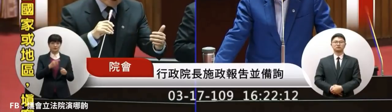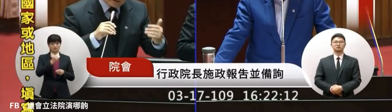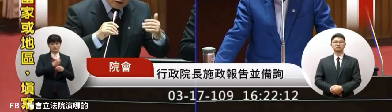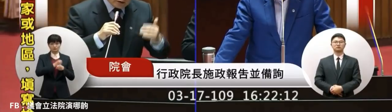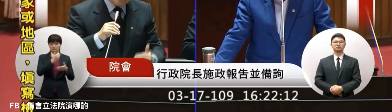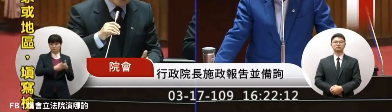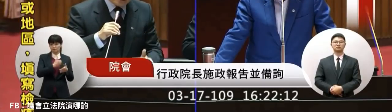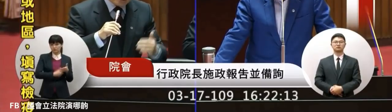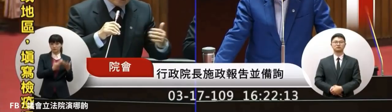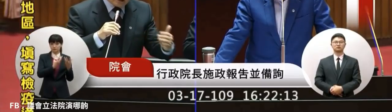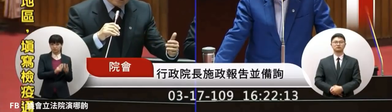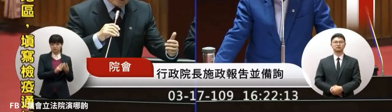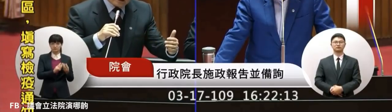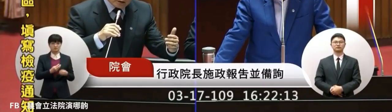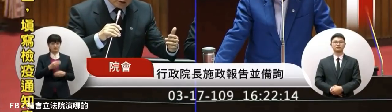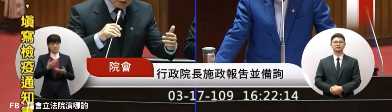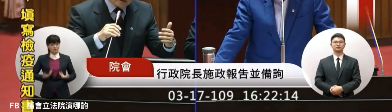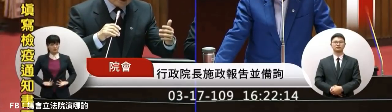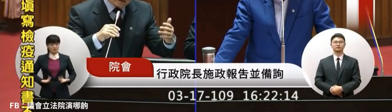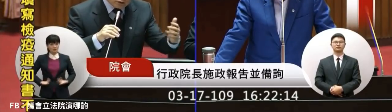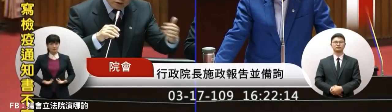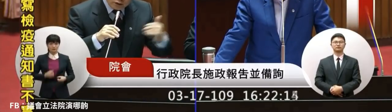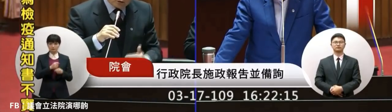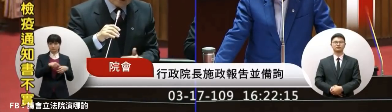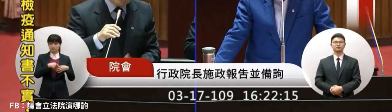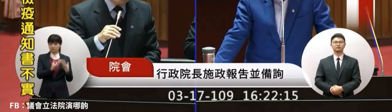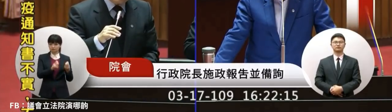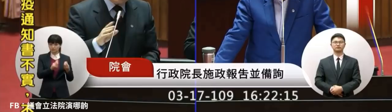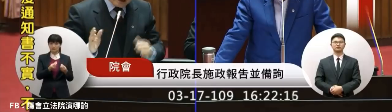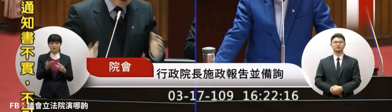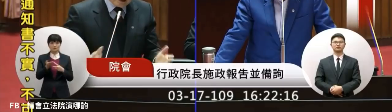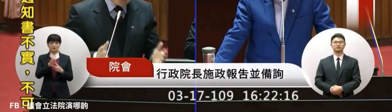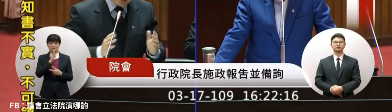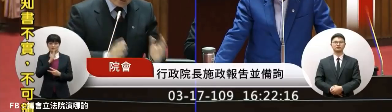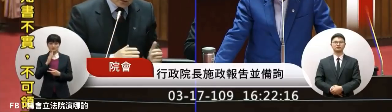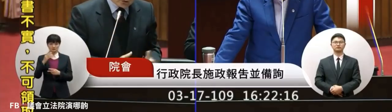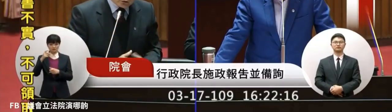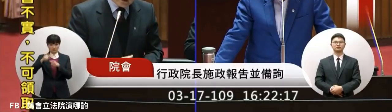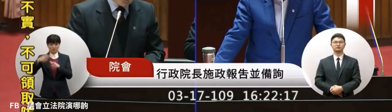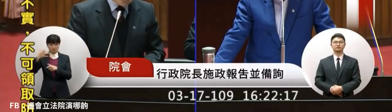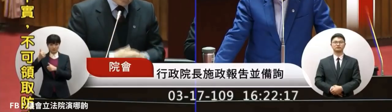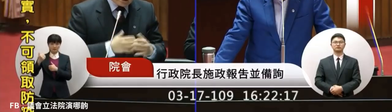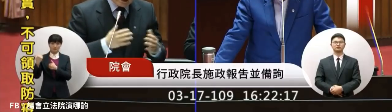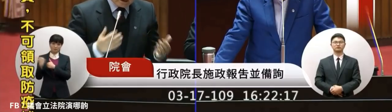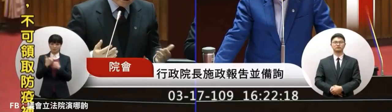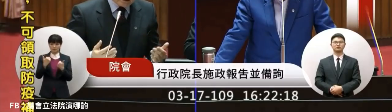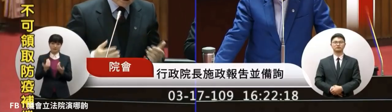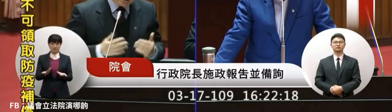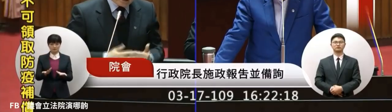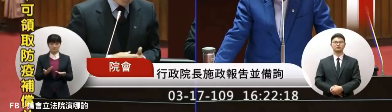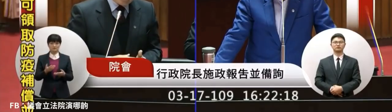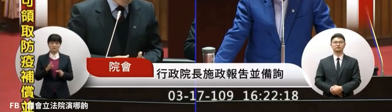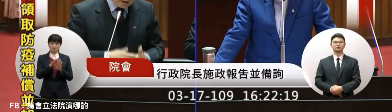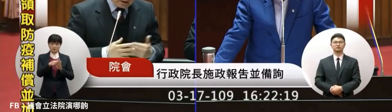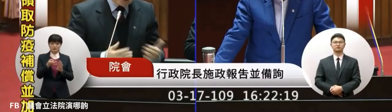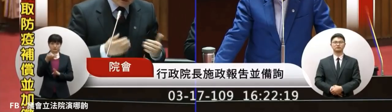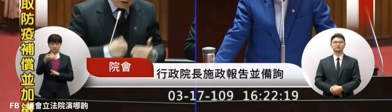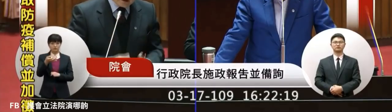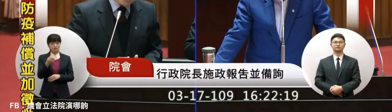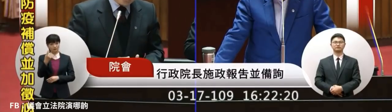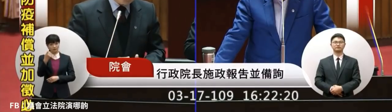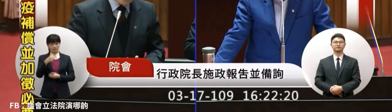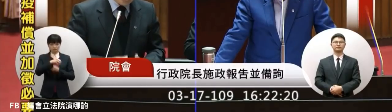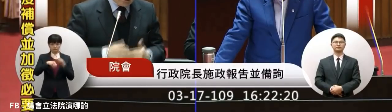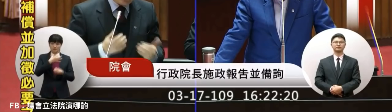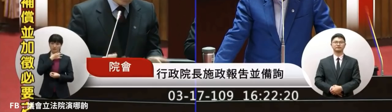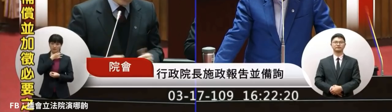是因为企业这个受解雇，那么他暂时缴不出税，那么在经济困难的情况下，他就